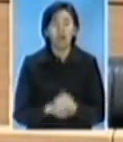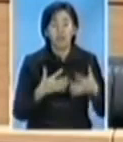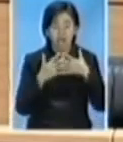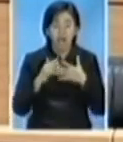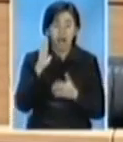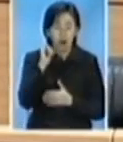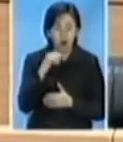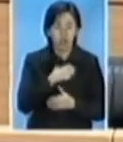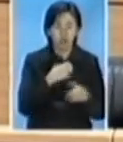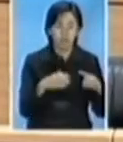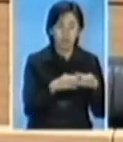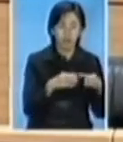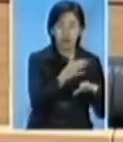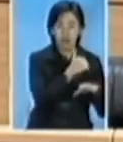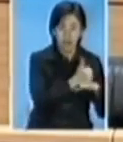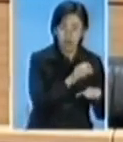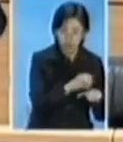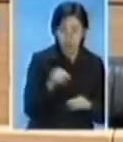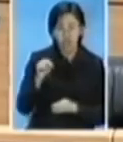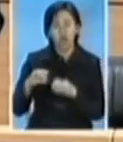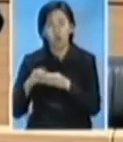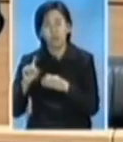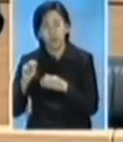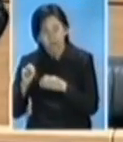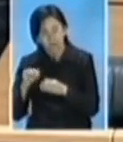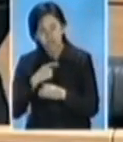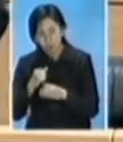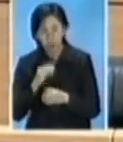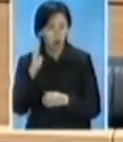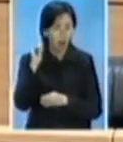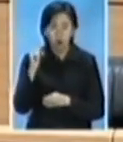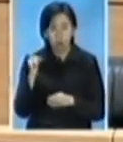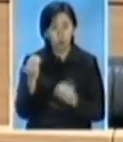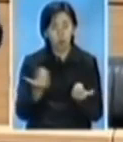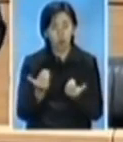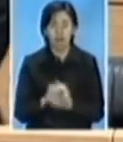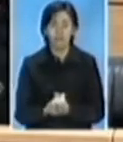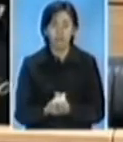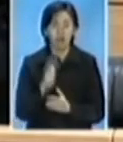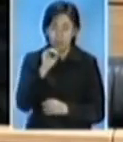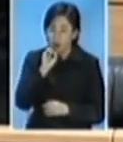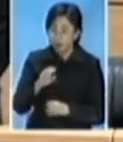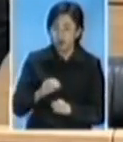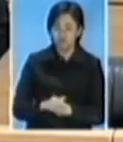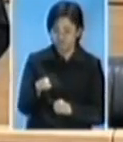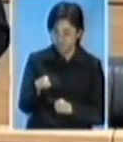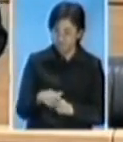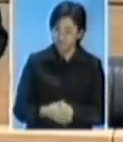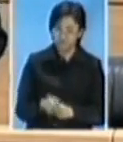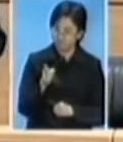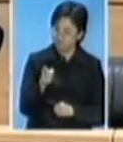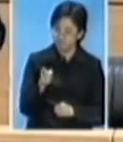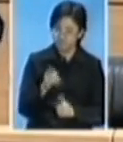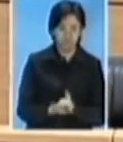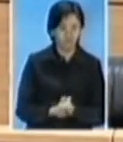ไปกินข้าวกับลูกชอบเดโมแครตว่าไปกินข้าวกันได้แต่เขาไม่ให้พ่อบอกมึงนี่เป็น